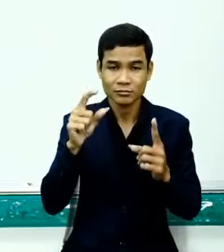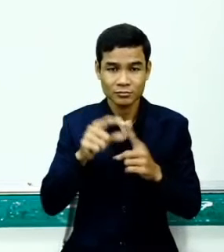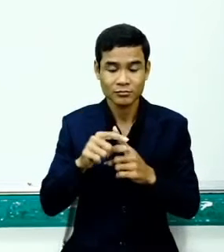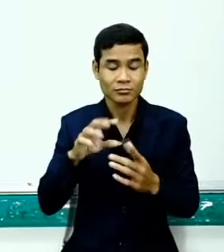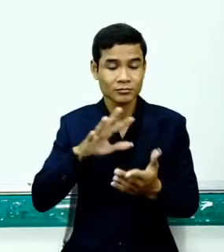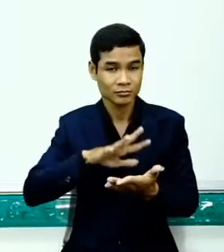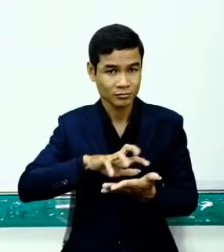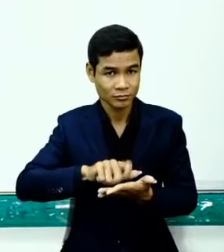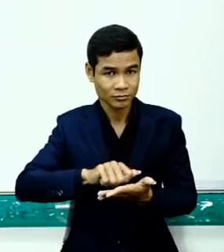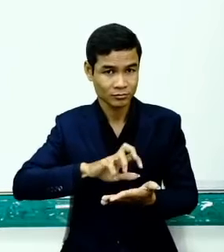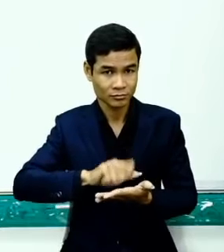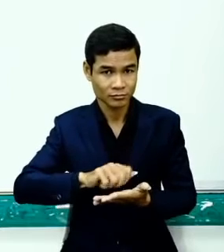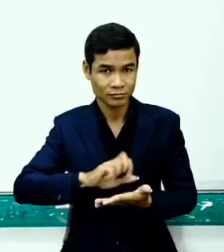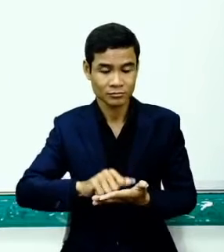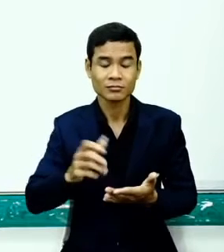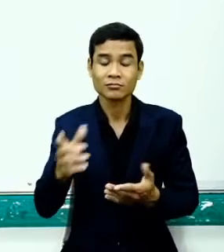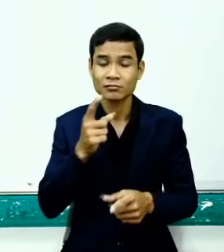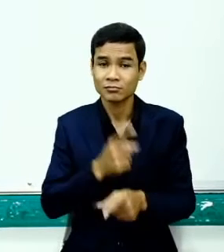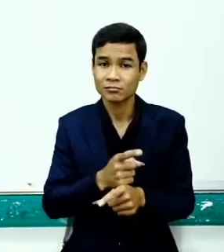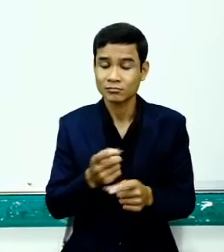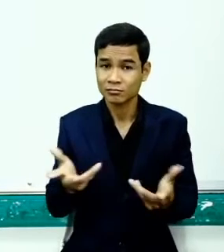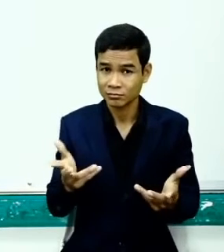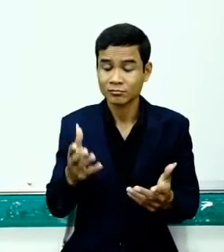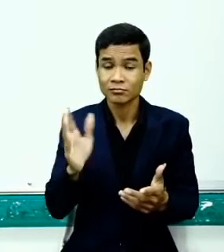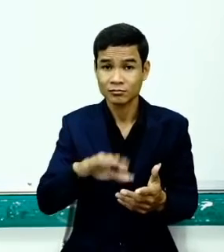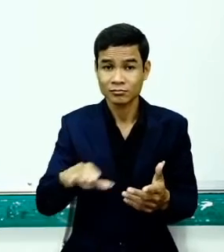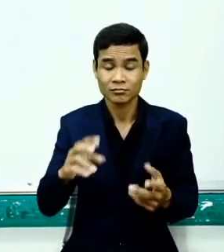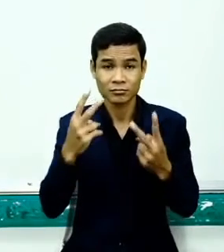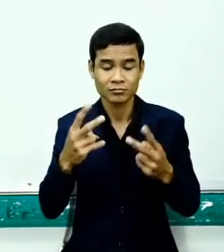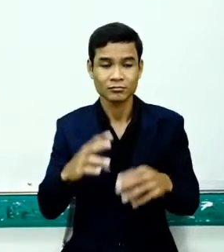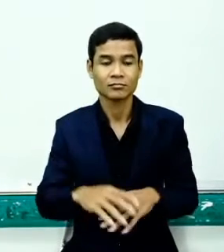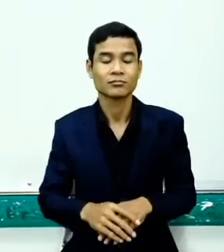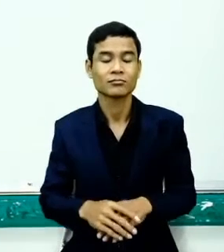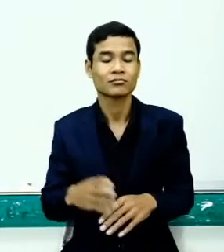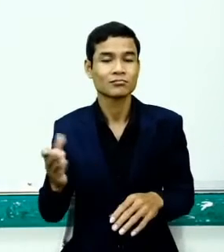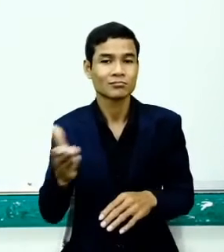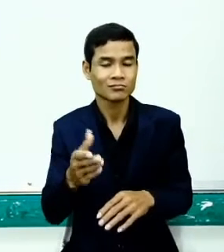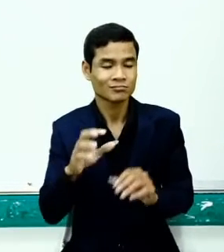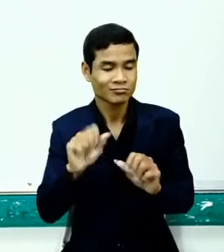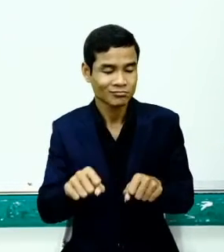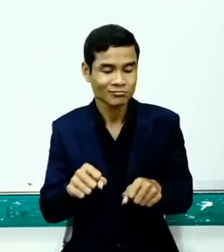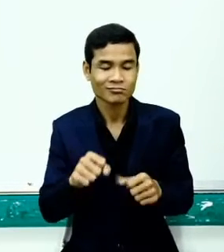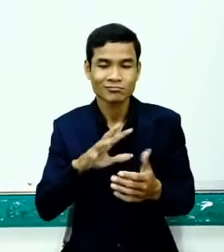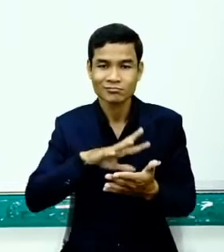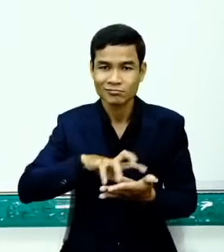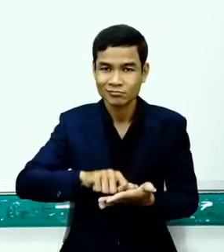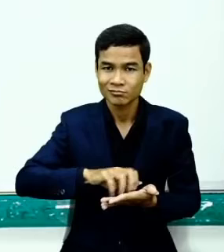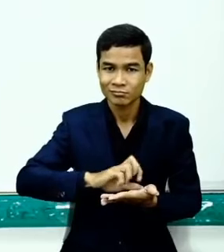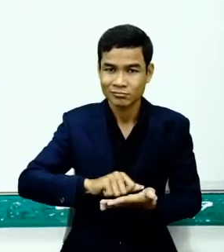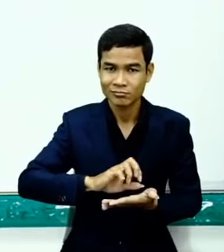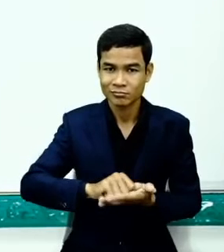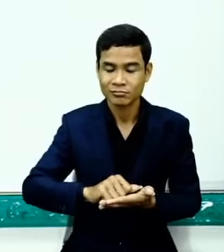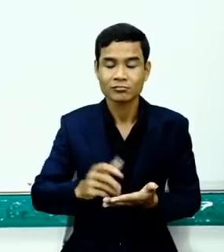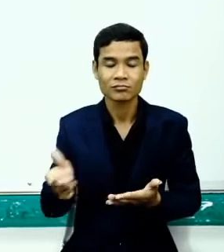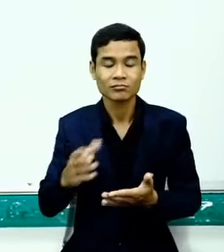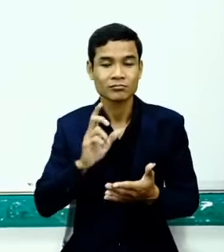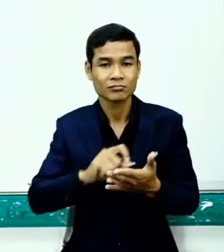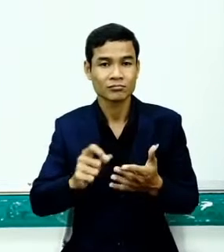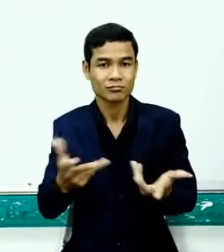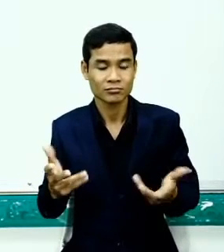បស់កូនបានត្រឹមត្រូវដែរឬទេតោះផ្ទៀងផ្ទាត់ចាតើញោមសរសេរដូចម្ដេចខ្លះតើកូន